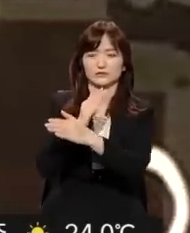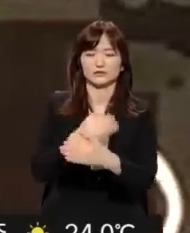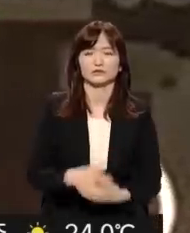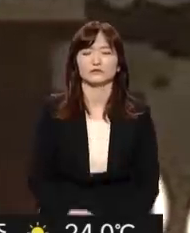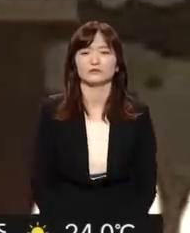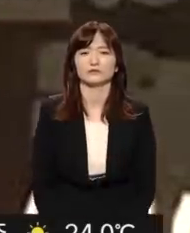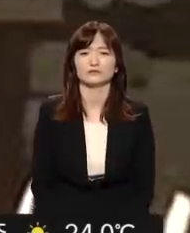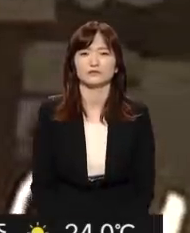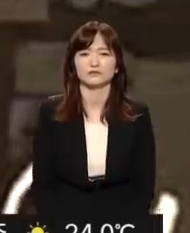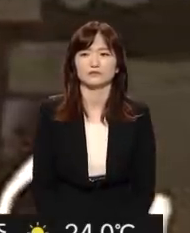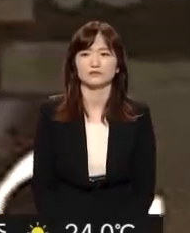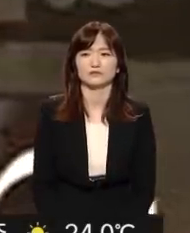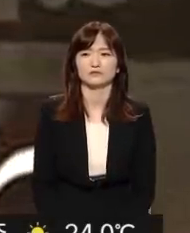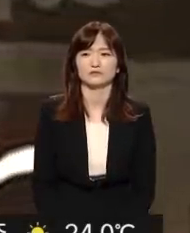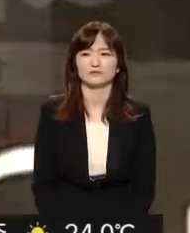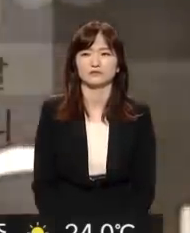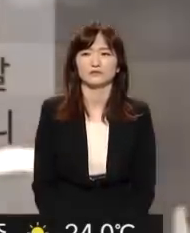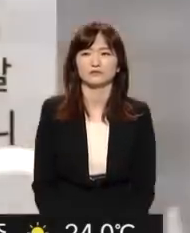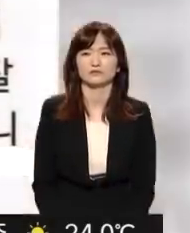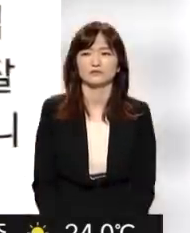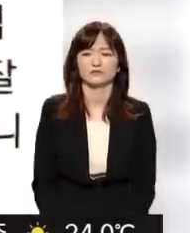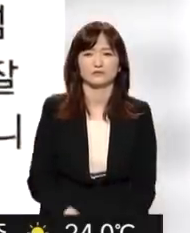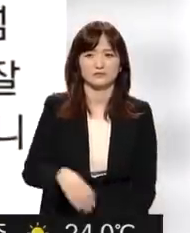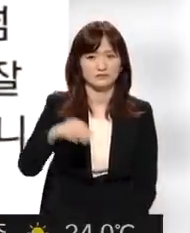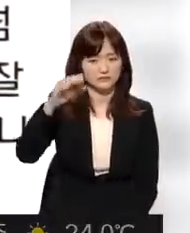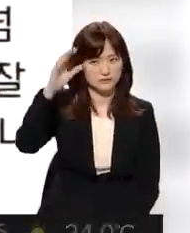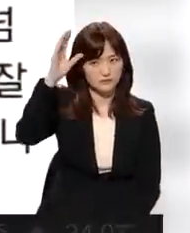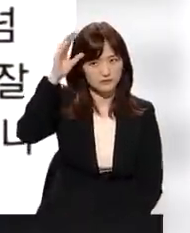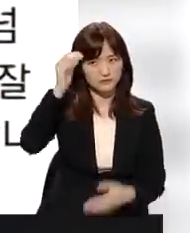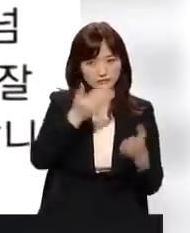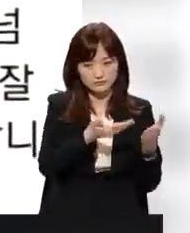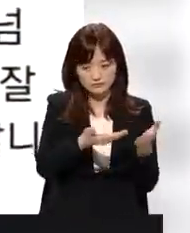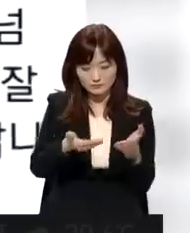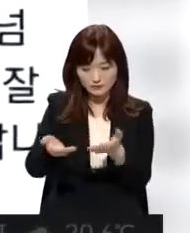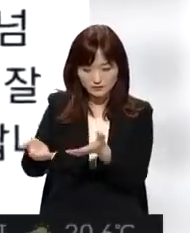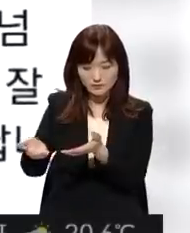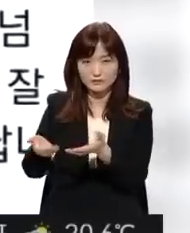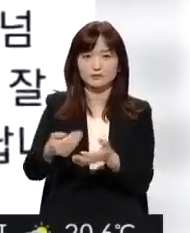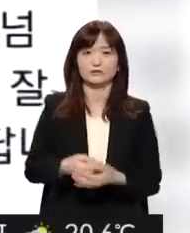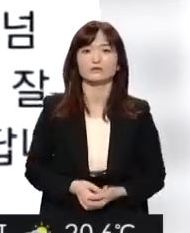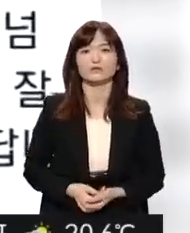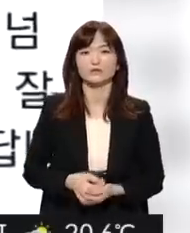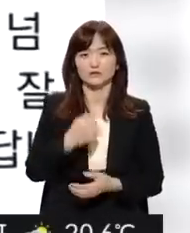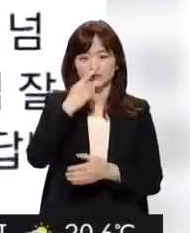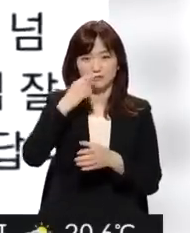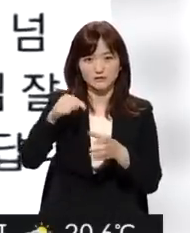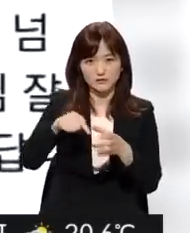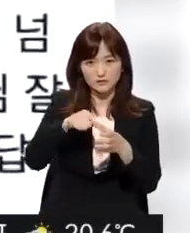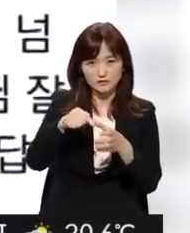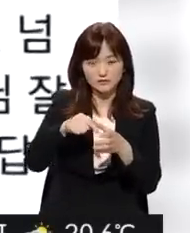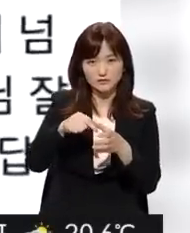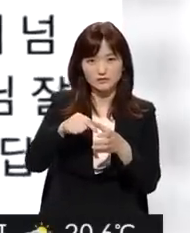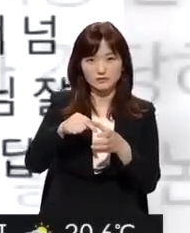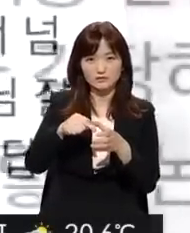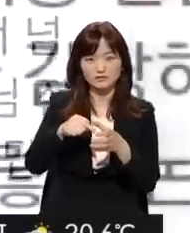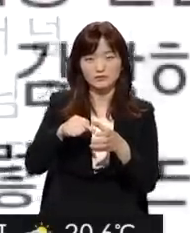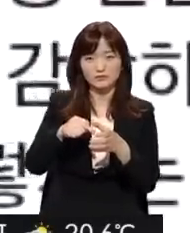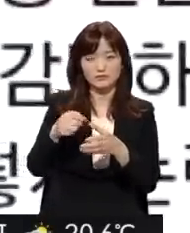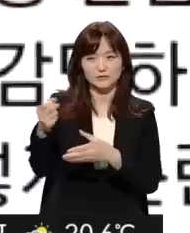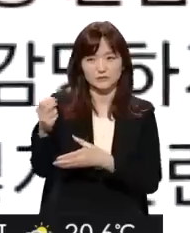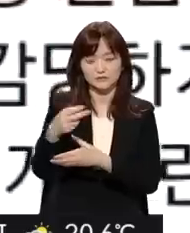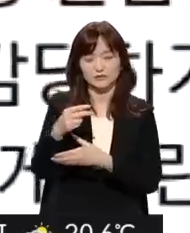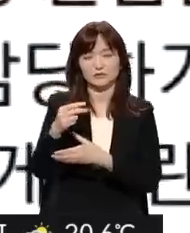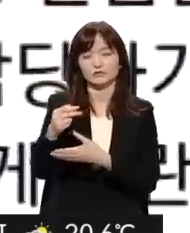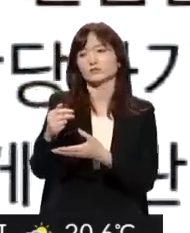논란이 된 건데요. 자, 왼쪽에 보면 안내견은 또 환영을 합니다. 예, 이에 해당 카페의 단골이라고 주장하는 사람이